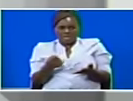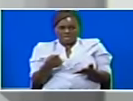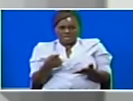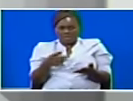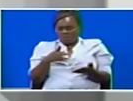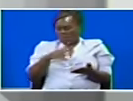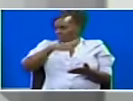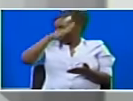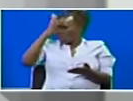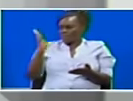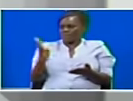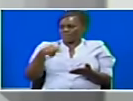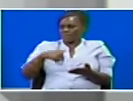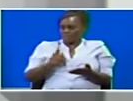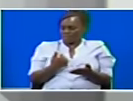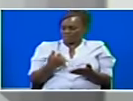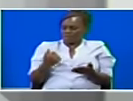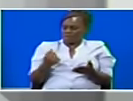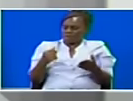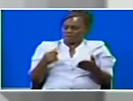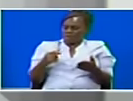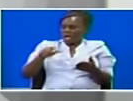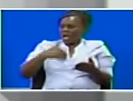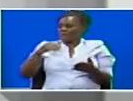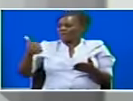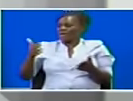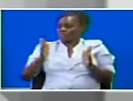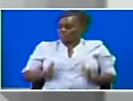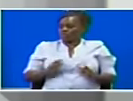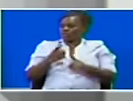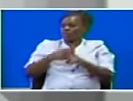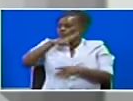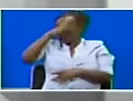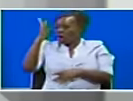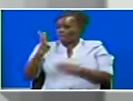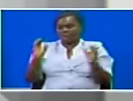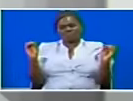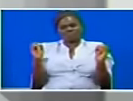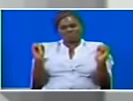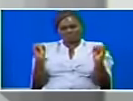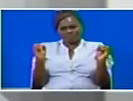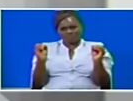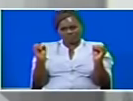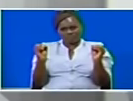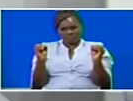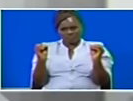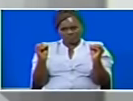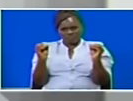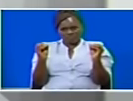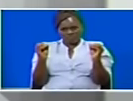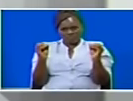Wiper kwamba sisi tumekubalia na mna mtu mwingine kutoka kwa chama cha Wiper ata jina lake litapelekwa